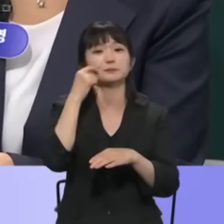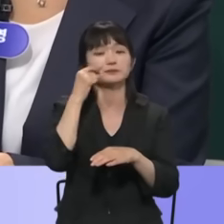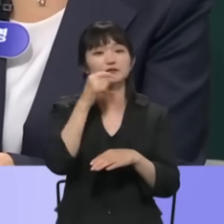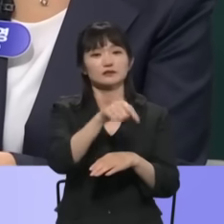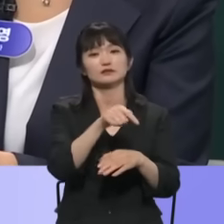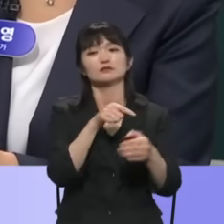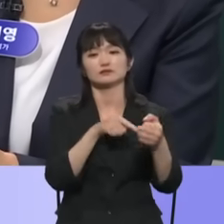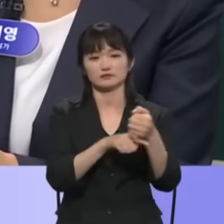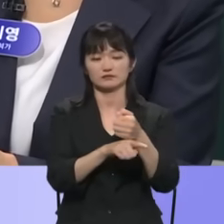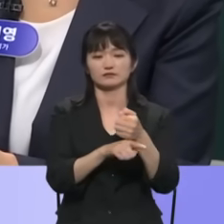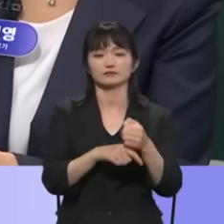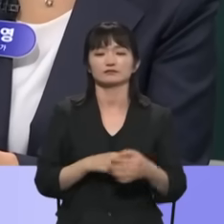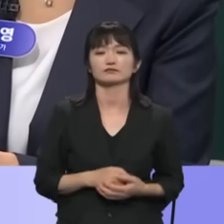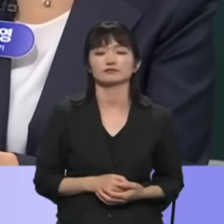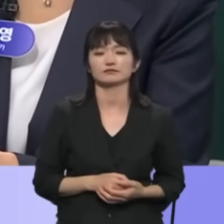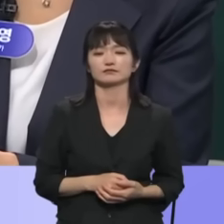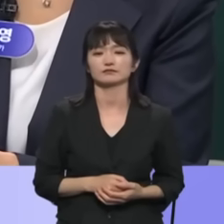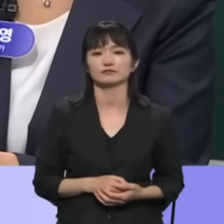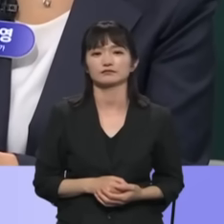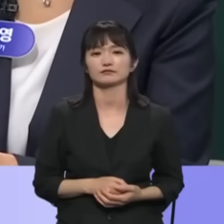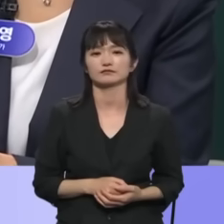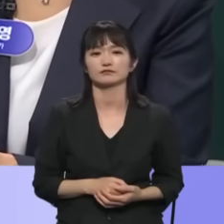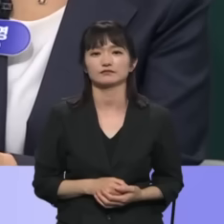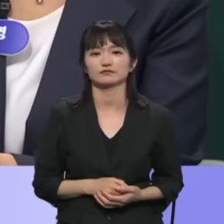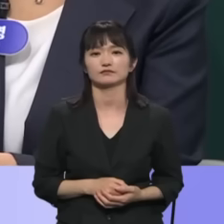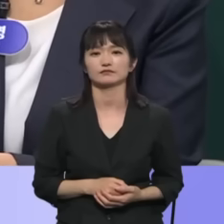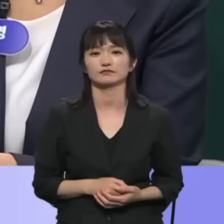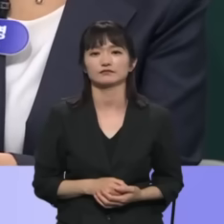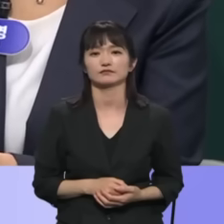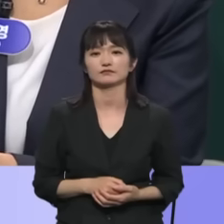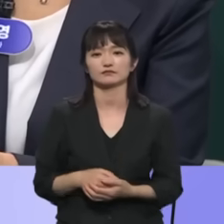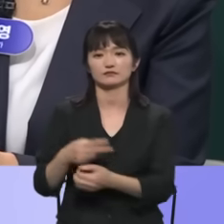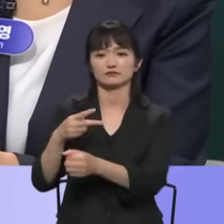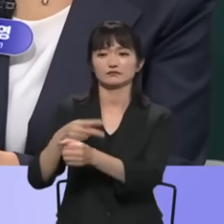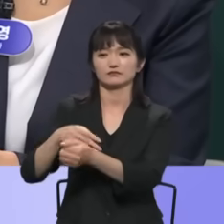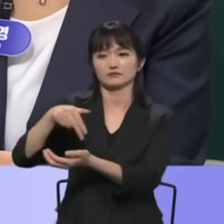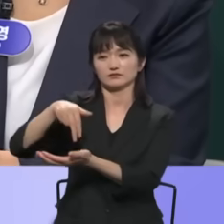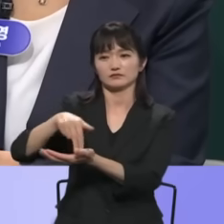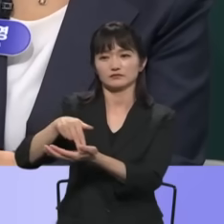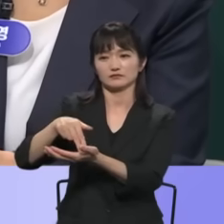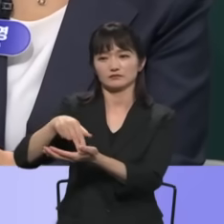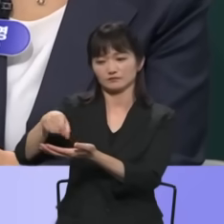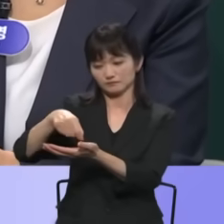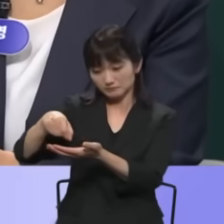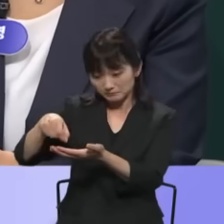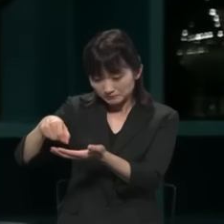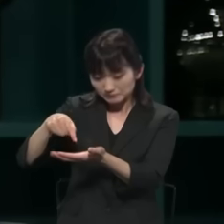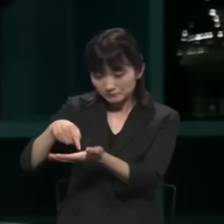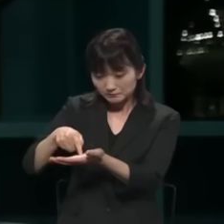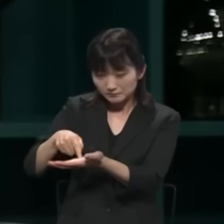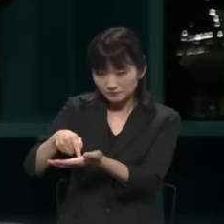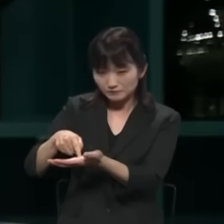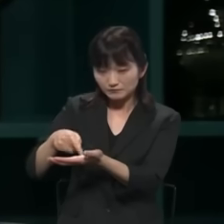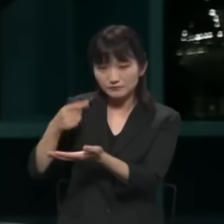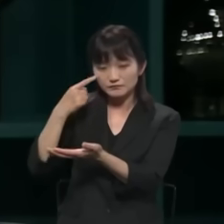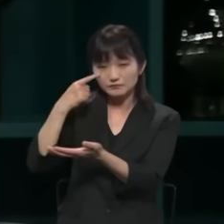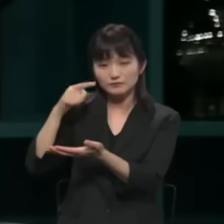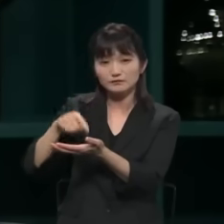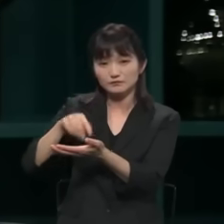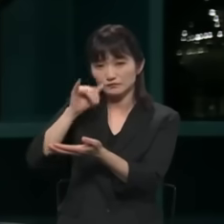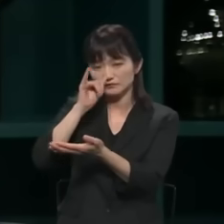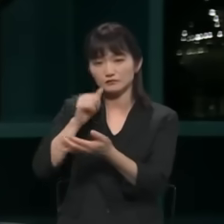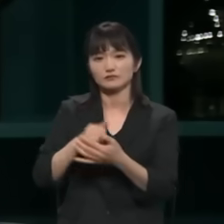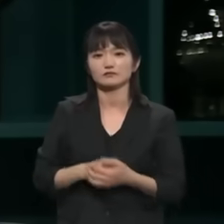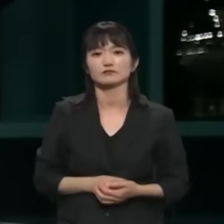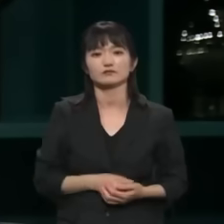그것 때문이다 이런 것들을 말하는 과정이었다고 하는 거죠 일단 이게 교사 측의 경위서에 담긴 내용이고 또 그 주요미식 측에서 그